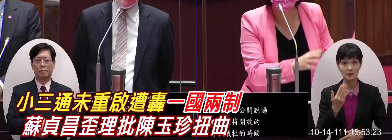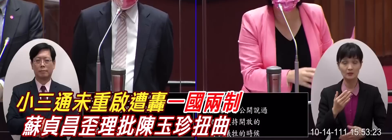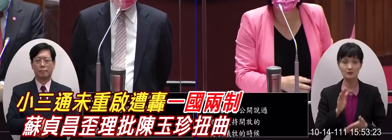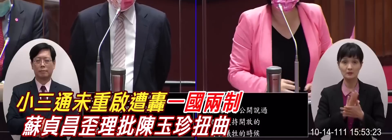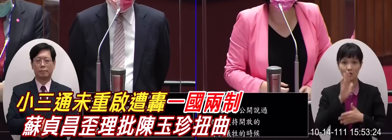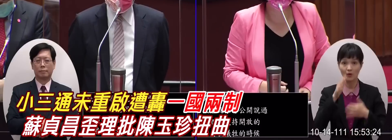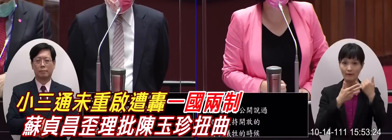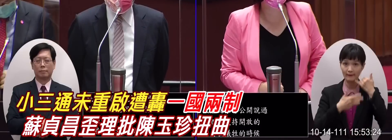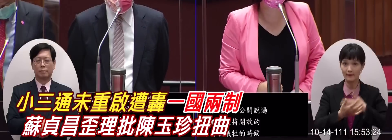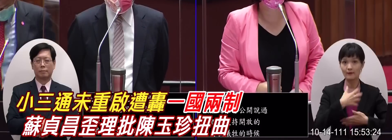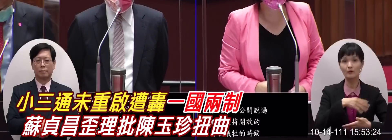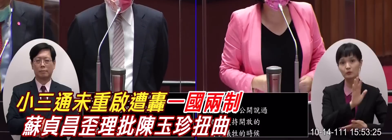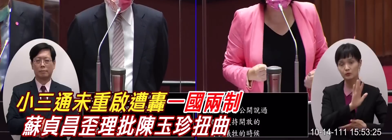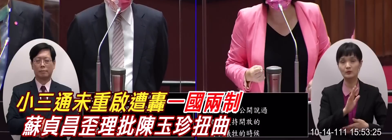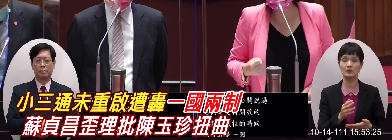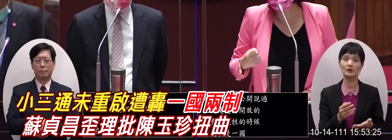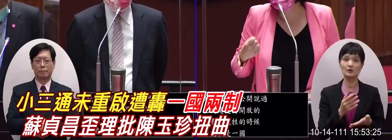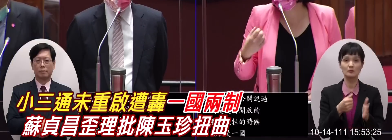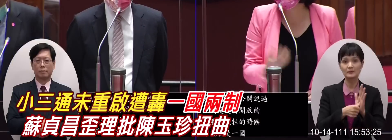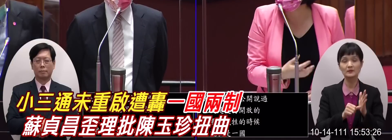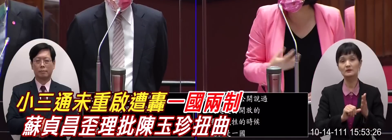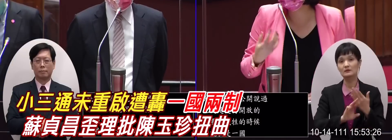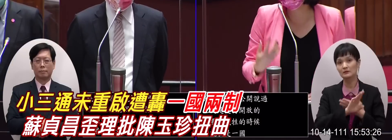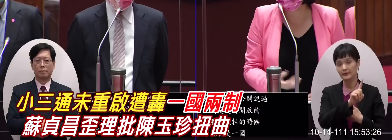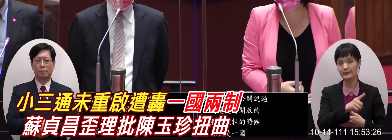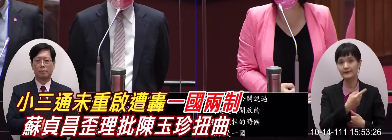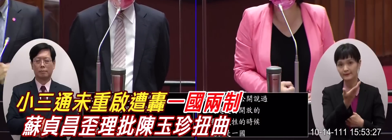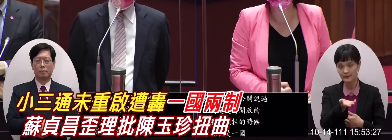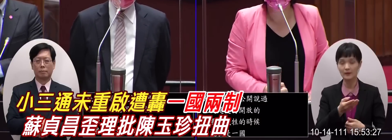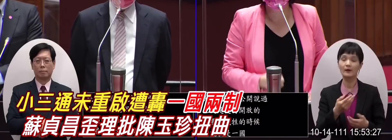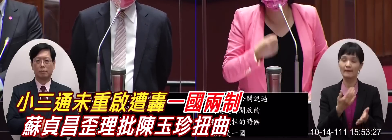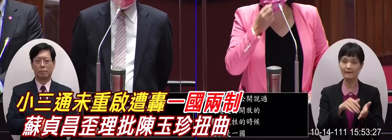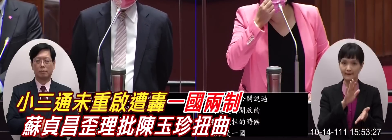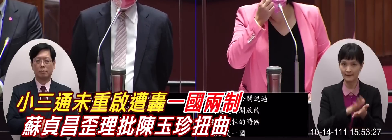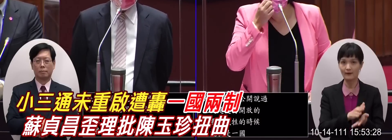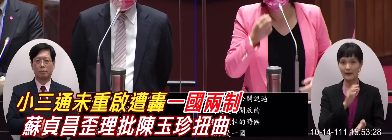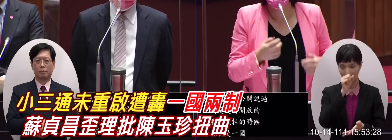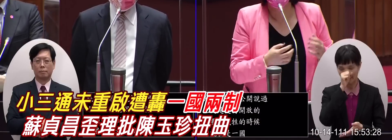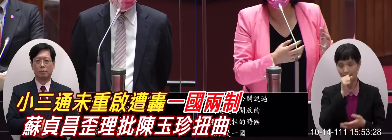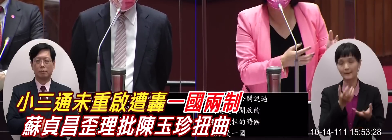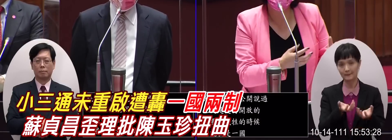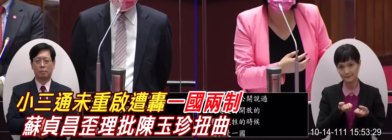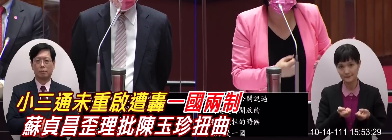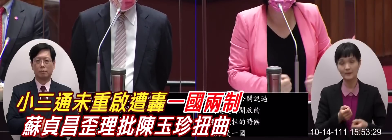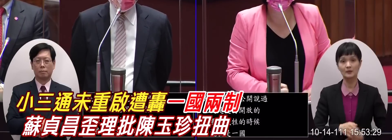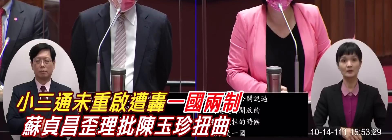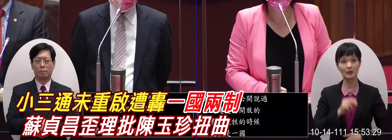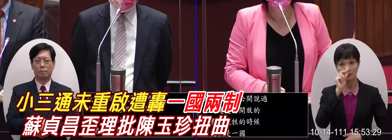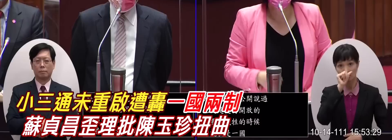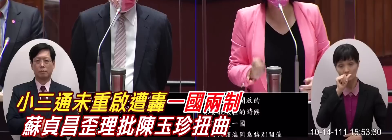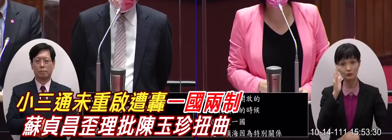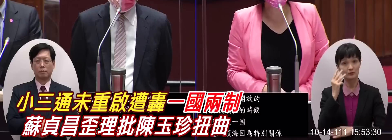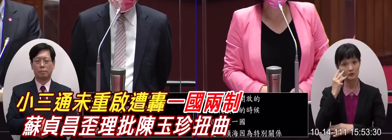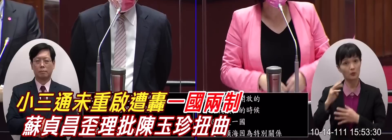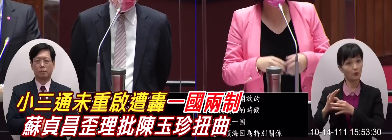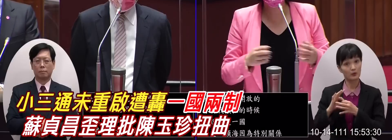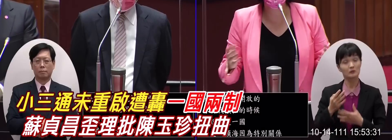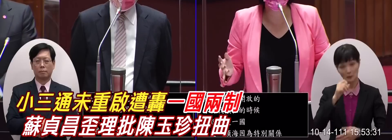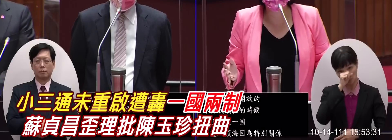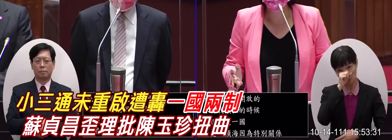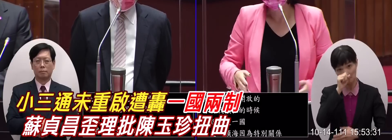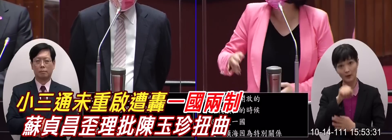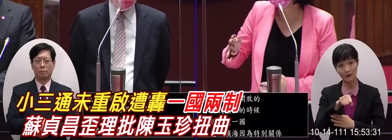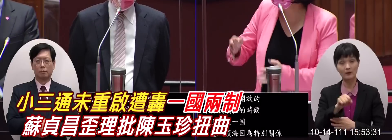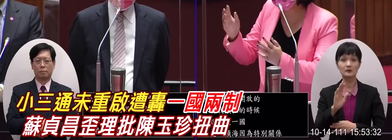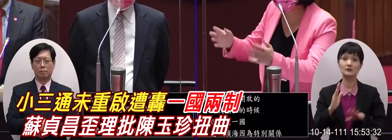要接受。好，我们也接受，我们也要国家在前线忍辱负重。好，因为特别的关系，今天我们要